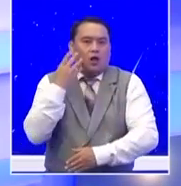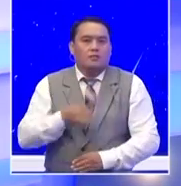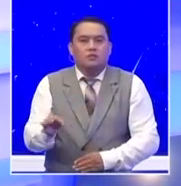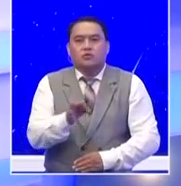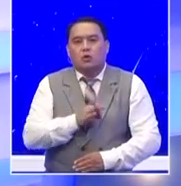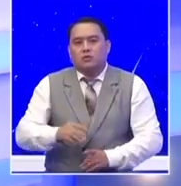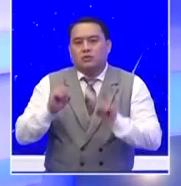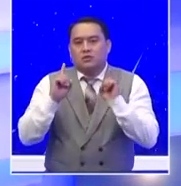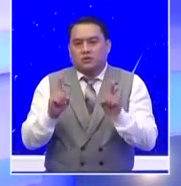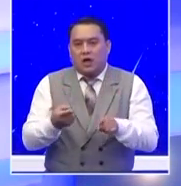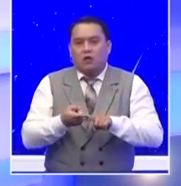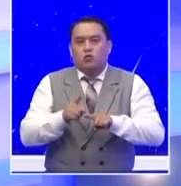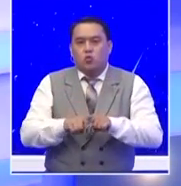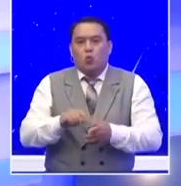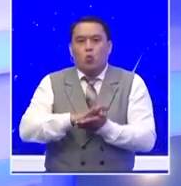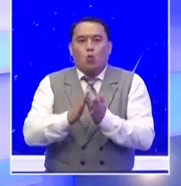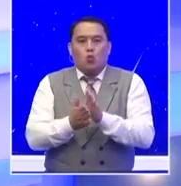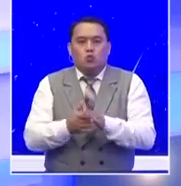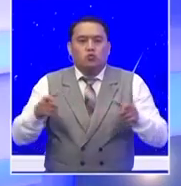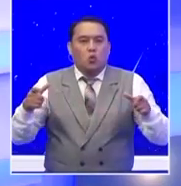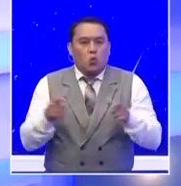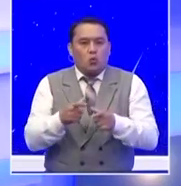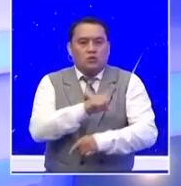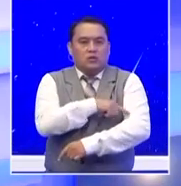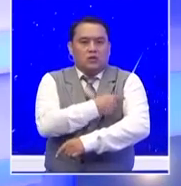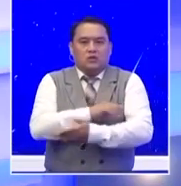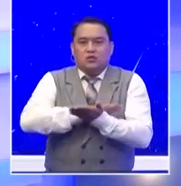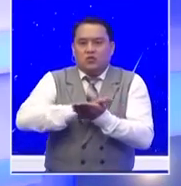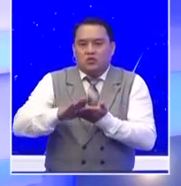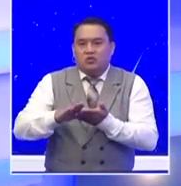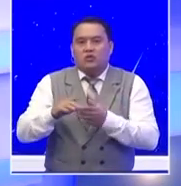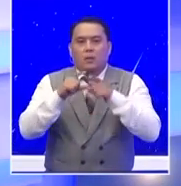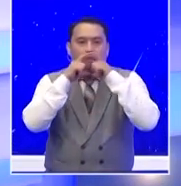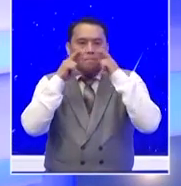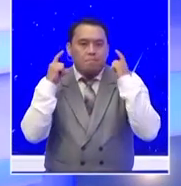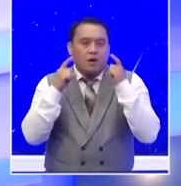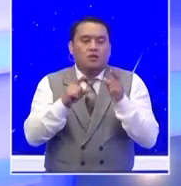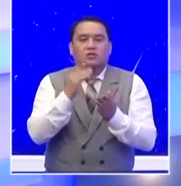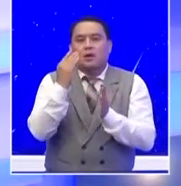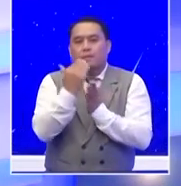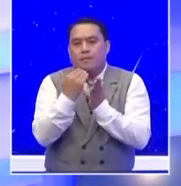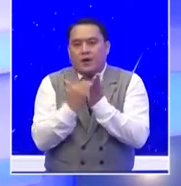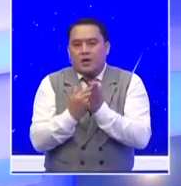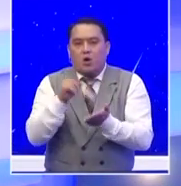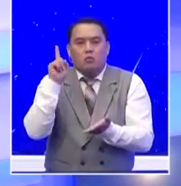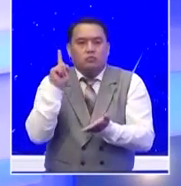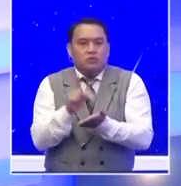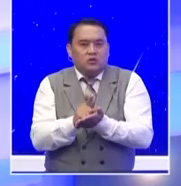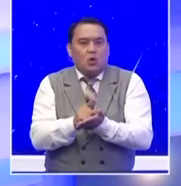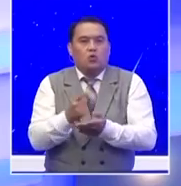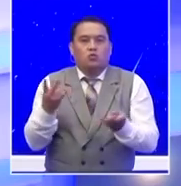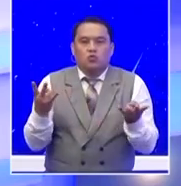области, согласно которому при условии соблюдения усиленного санитарно-дезинфекционного и масочного режимов, а также социальной